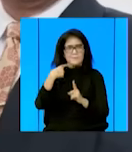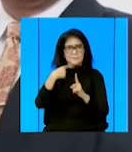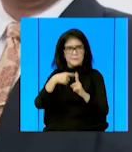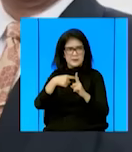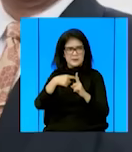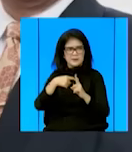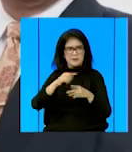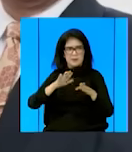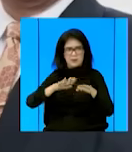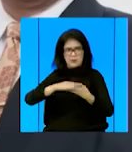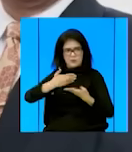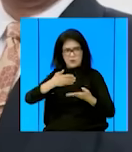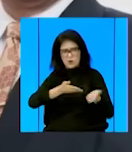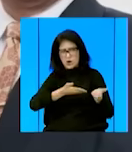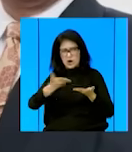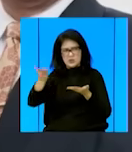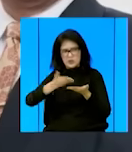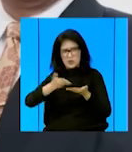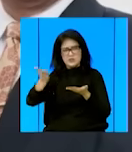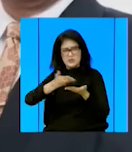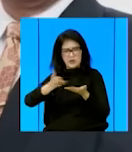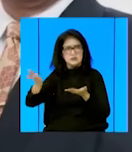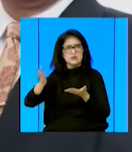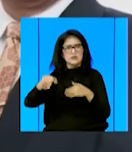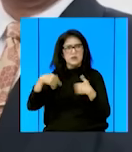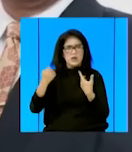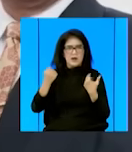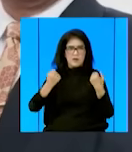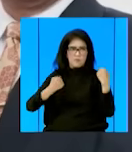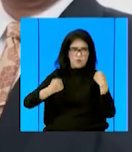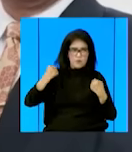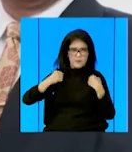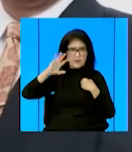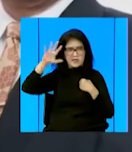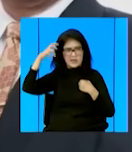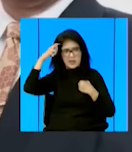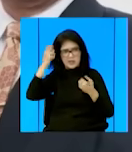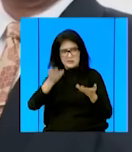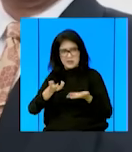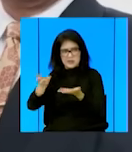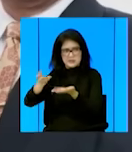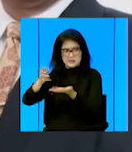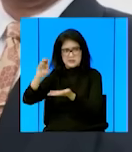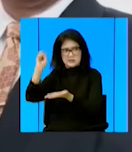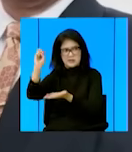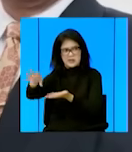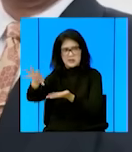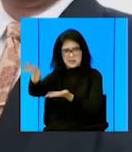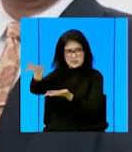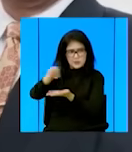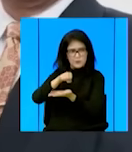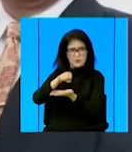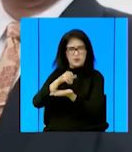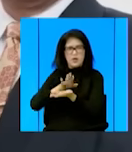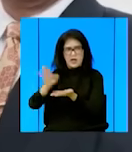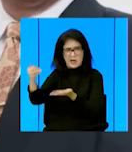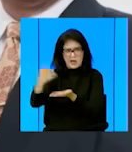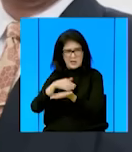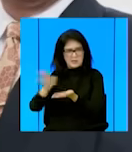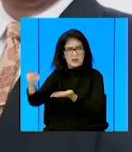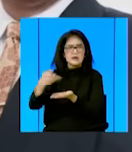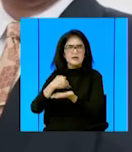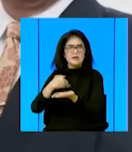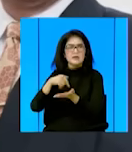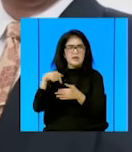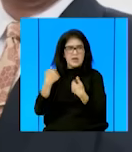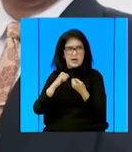Hasyim juga beberapa kali menggunakan fasilitas mobil dinas untuk menjemput dan mengantar CAT ke bandara. Dalam persidangan juga terungkap, usai